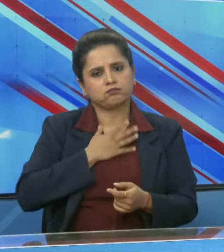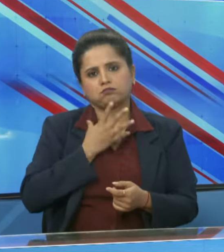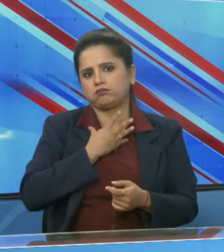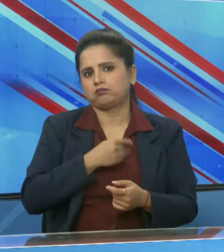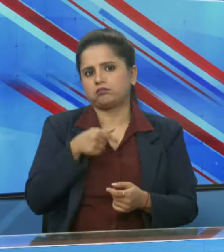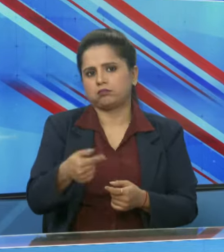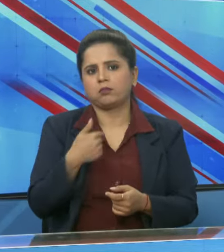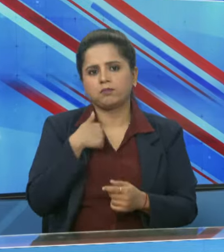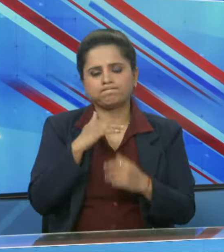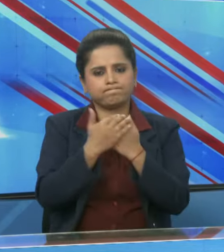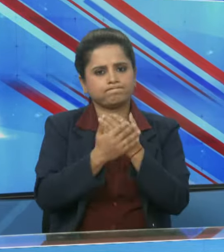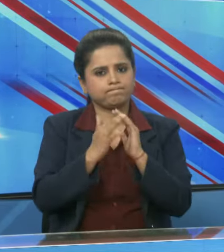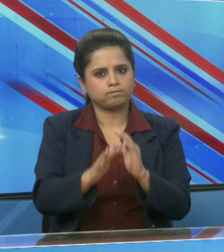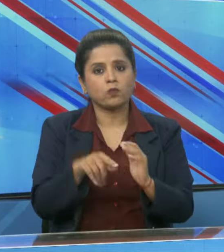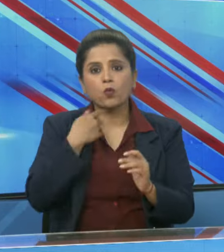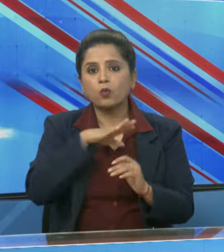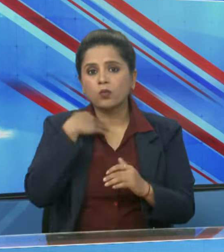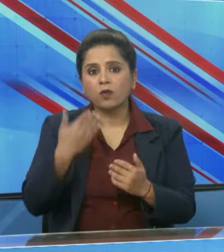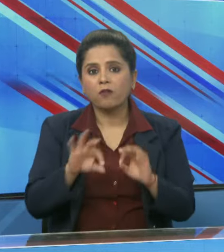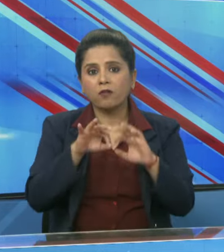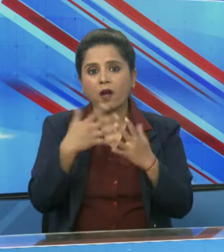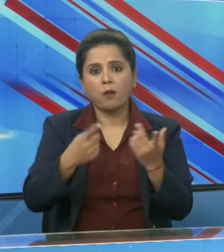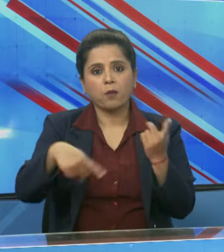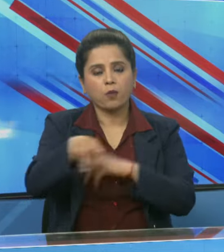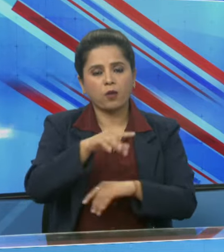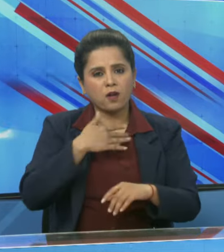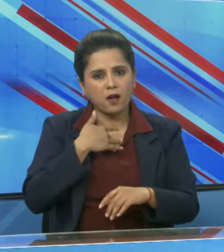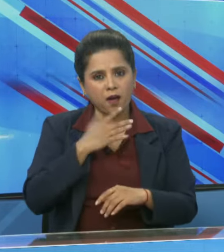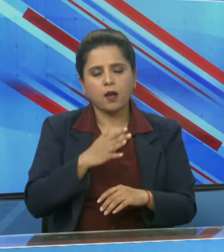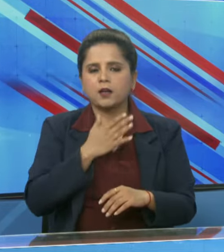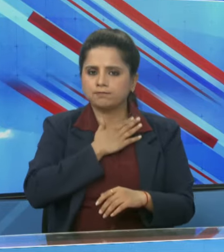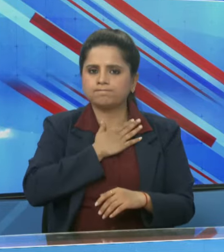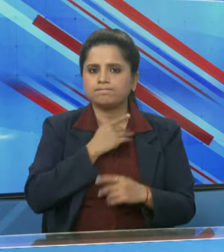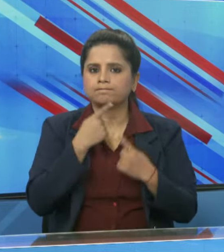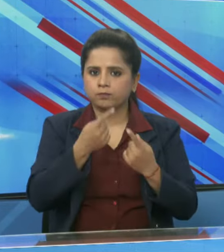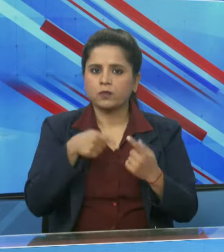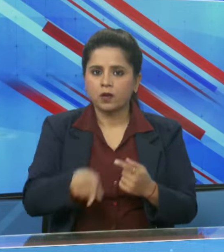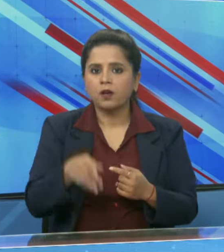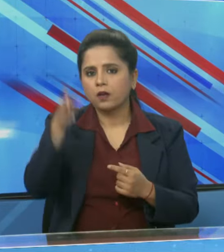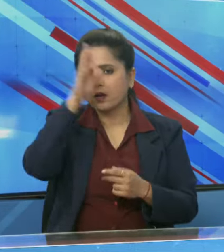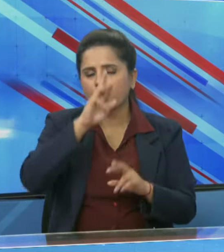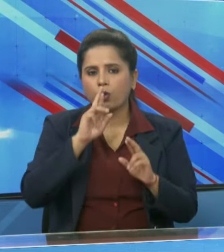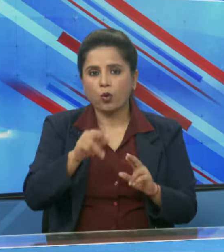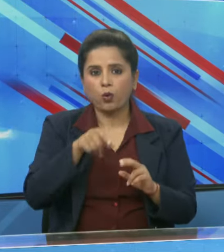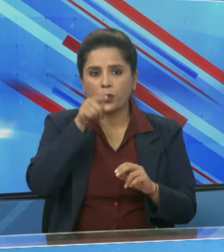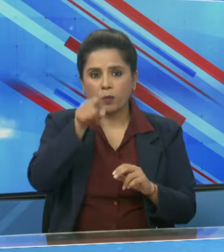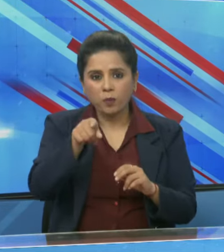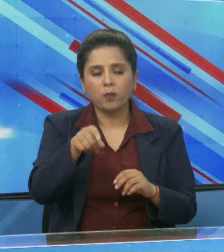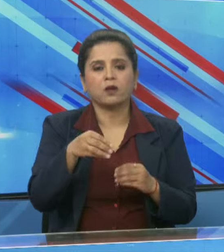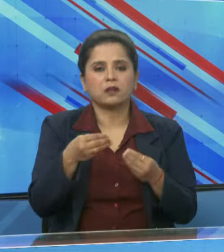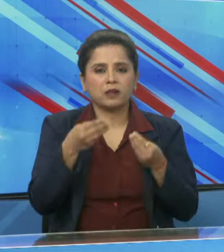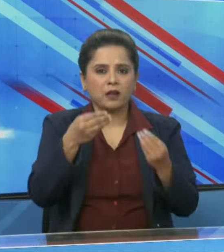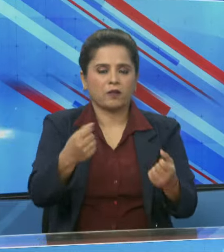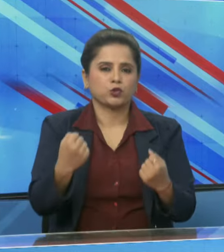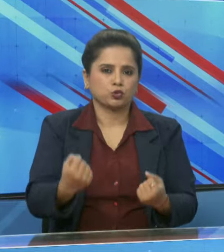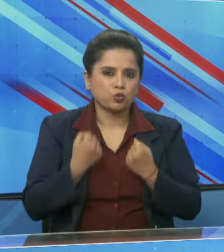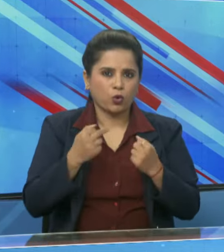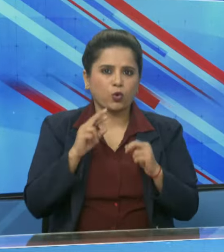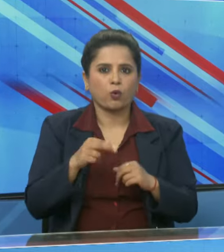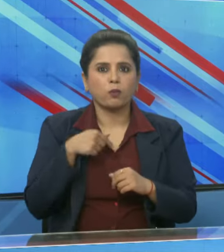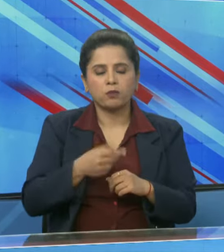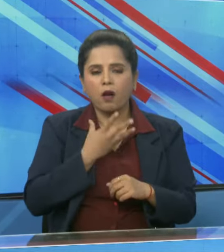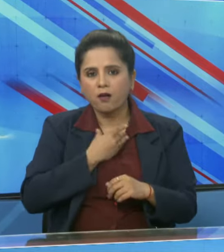मेरी संवेदनाएं मृतक बच्चों के शोक संतप्त परिवारों के साथ हैं। ईश्वर उन्हें यह दुख सहन करने की शक्ति दे। स्थानीय प्रशासन